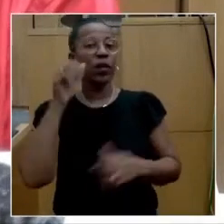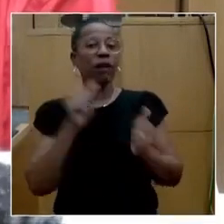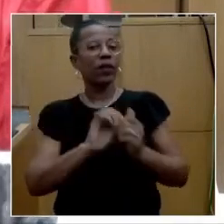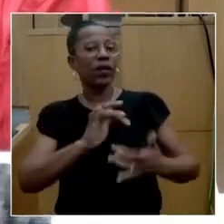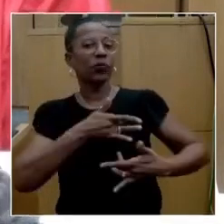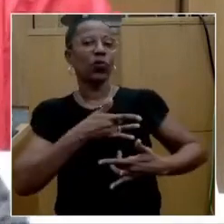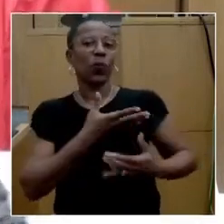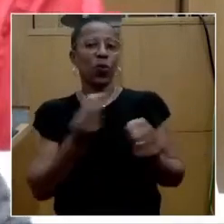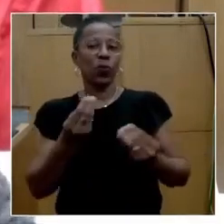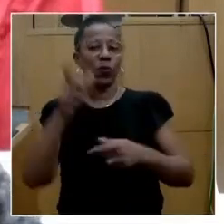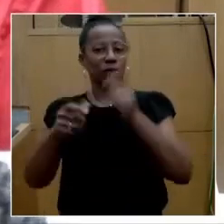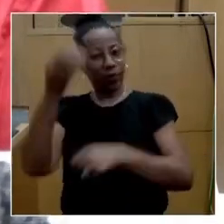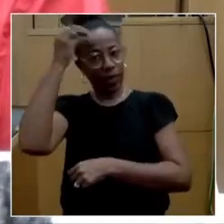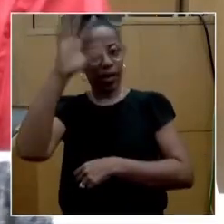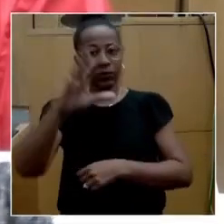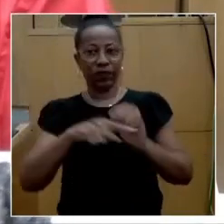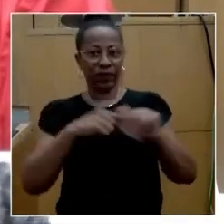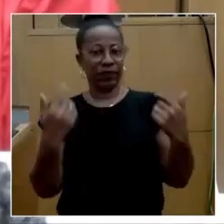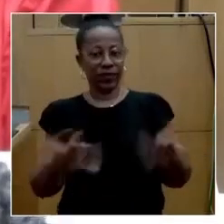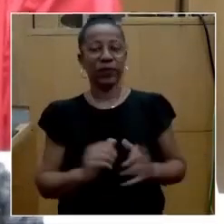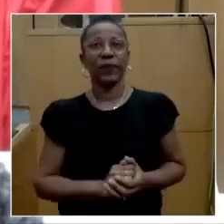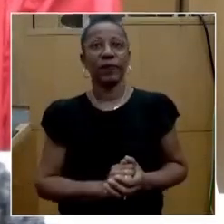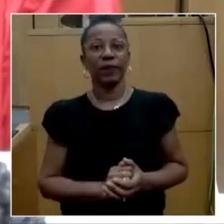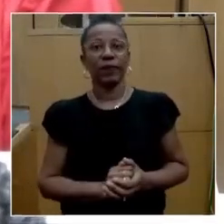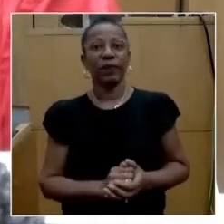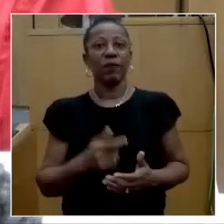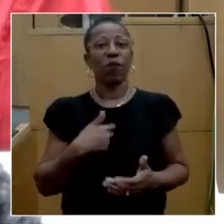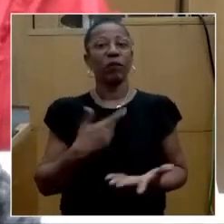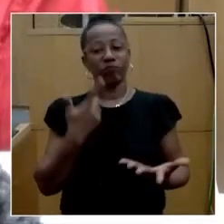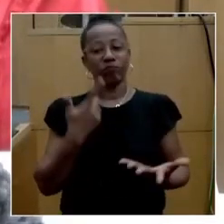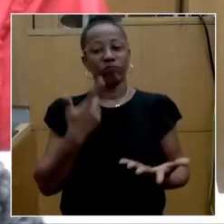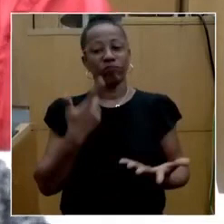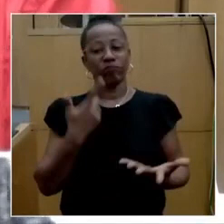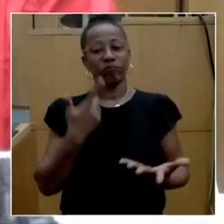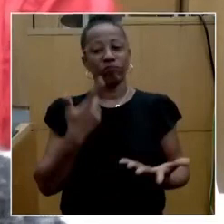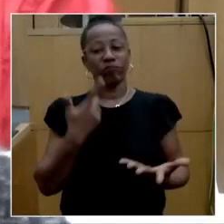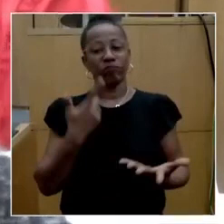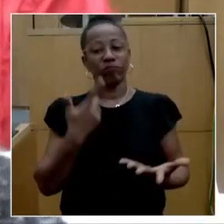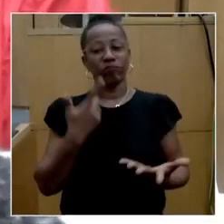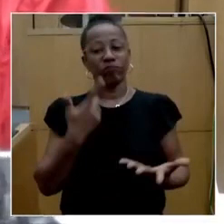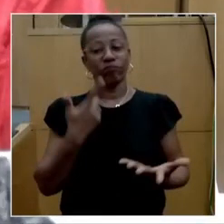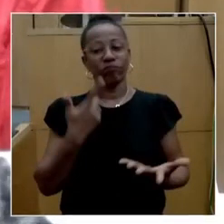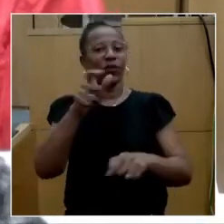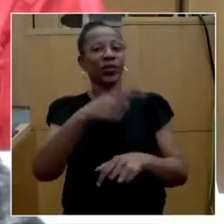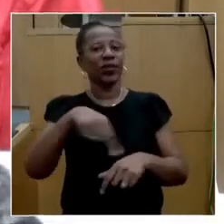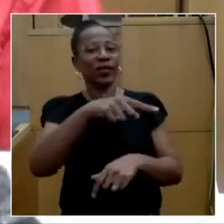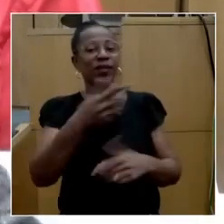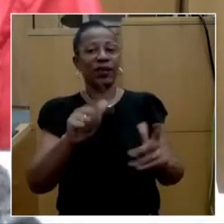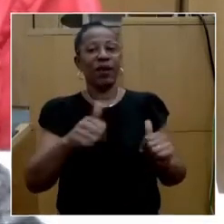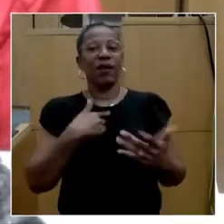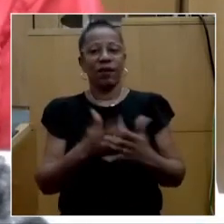certain nombre de déclarations. Bon, j'ai un privilège d'être né un petit peu avant les autres, puisque le hasard a fait que je suis le